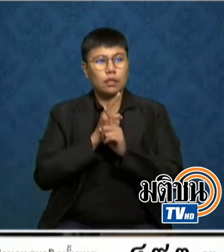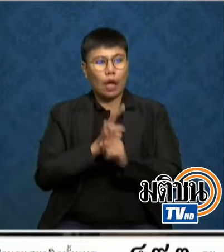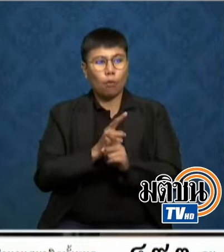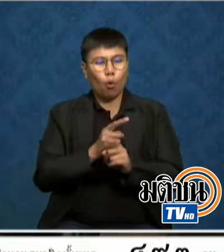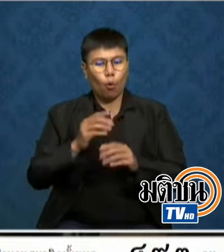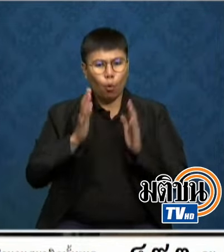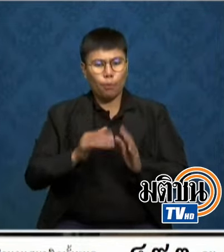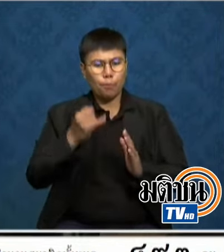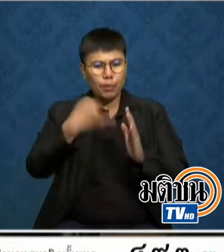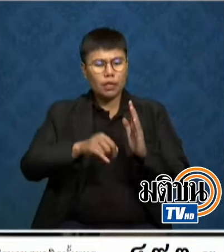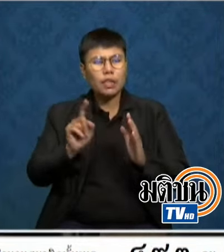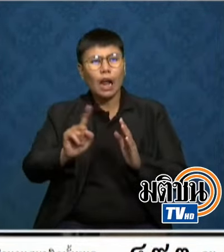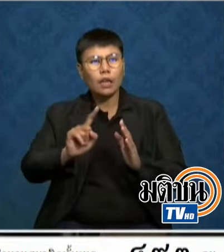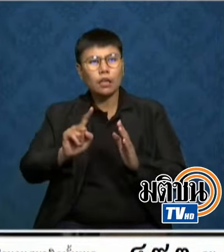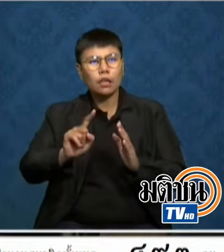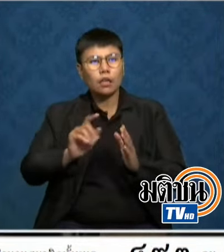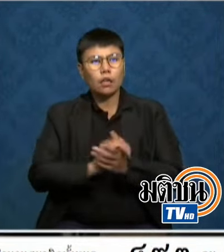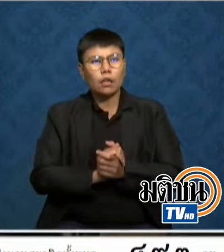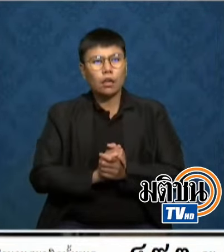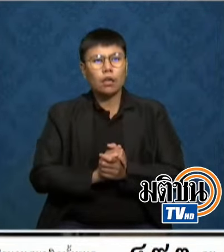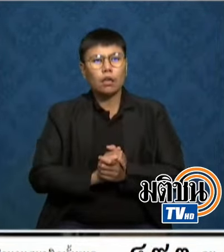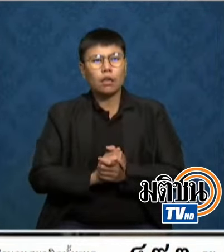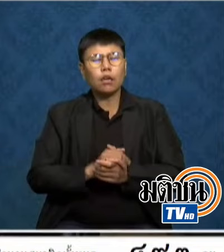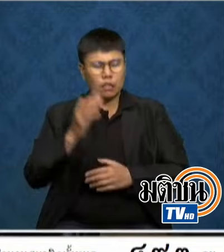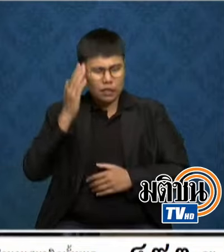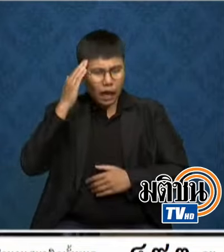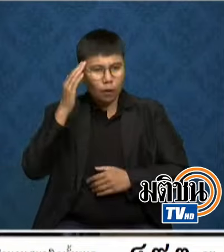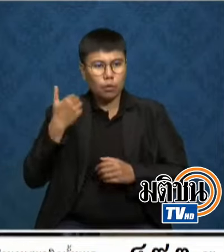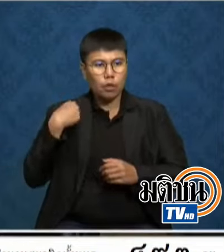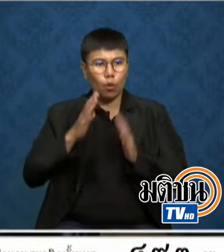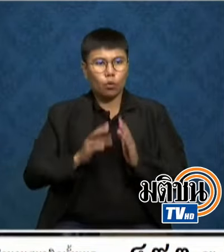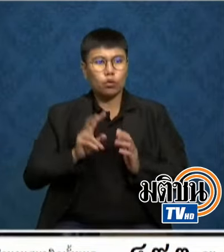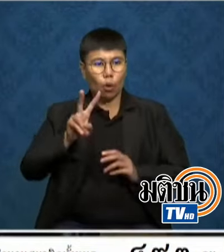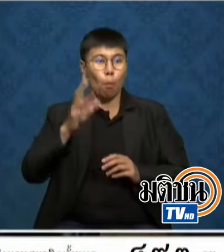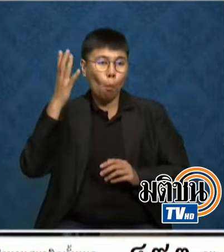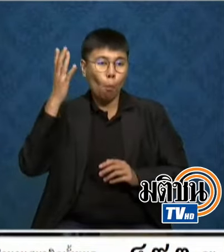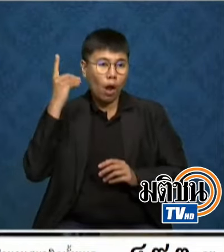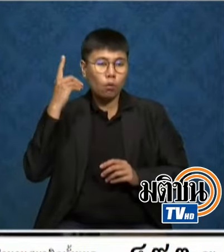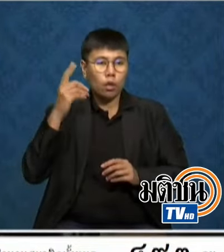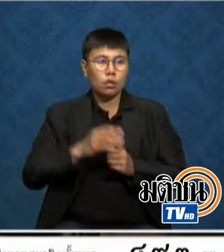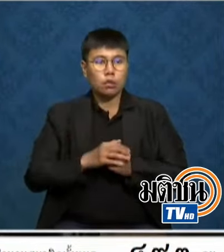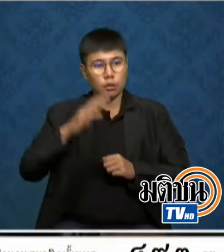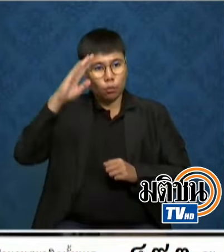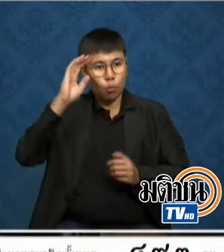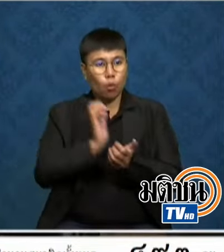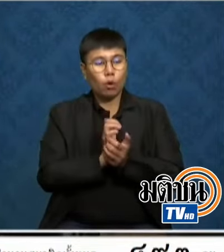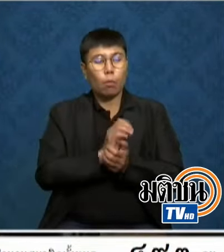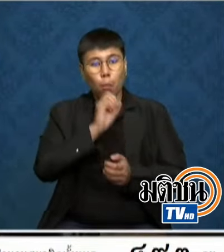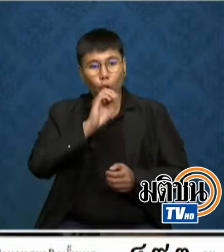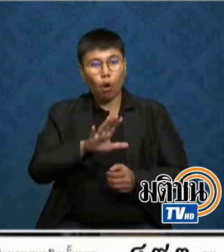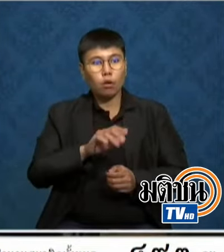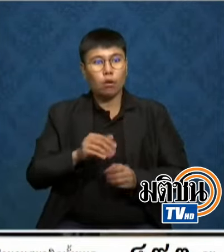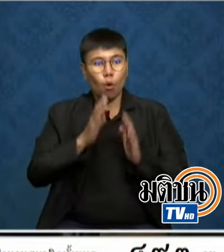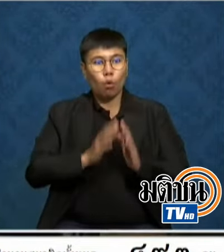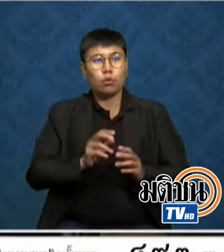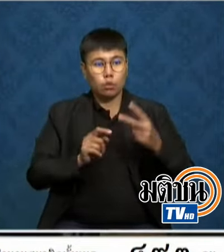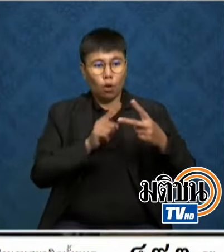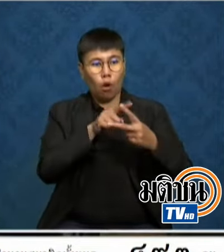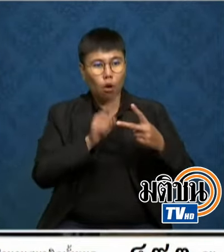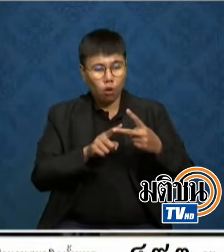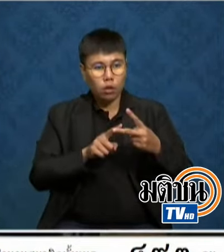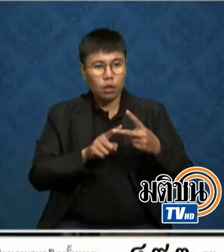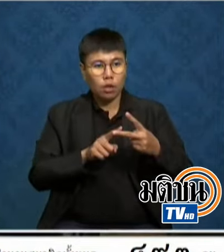แล้วไฮโปรไฟล์ขนาดนั้นเราทราบครับ2ท่านเมื่อวานนี้ทางสำนักงานตำรวจชาติได้บอกเอง2คนจำเลย